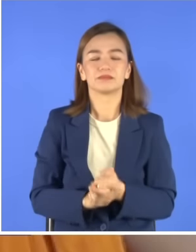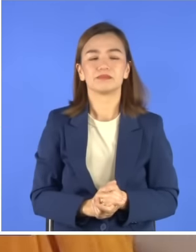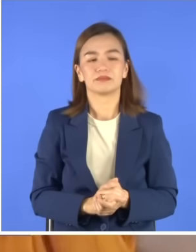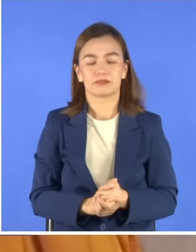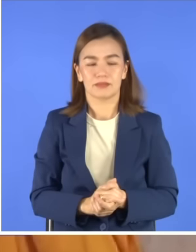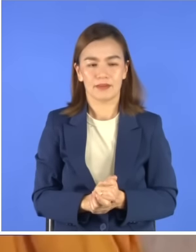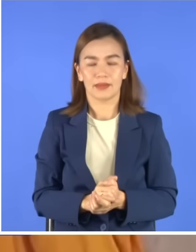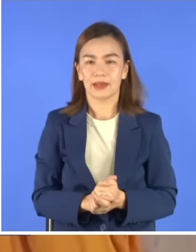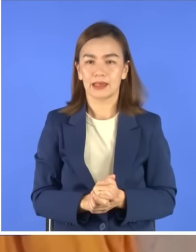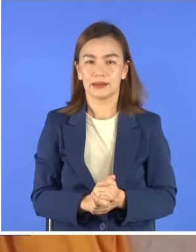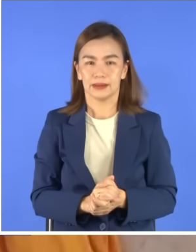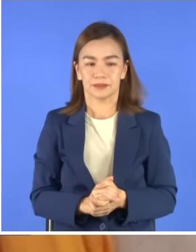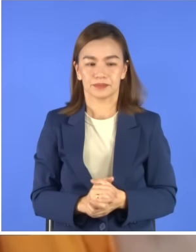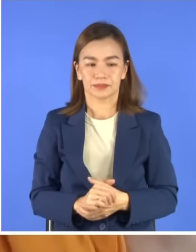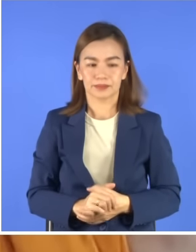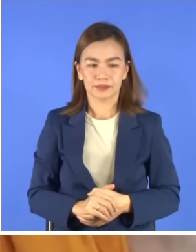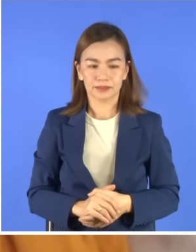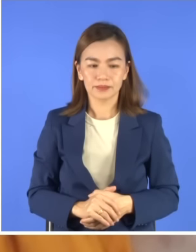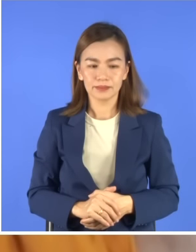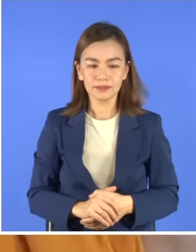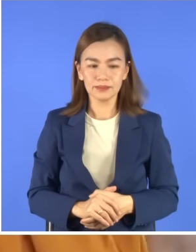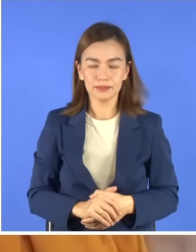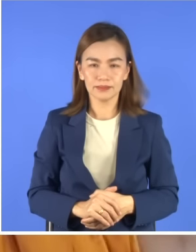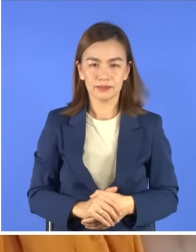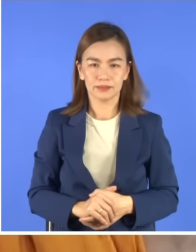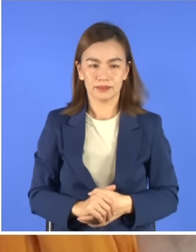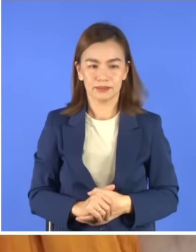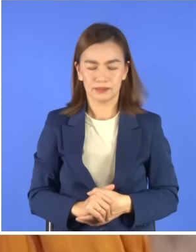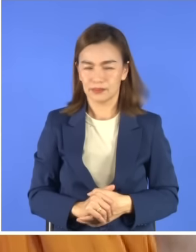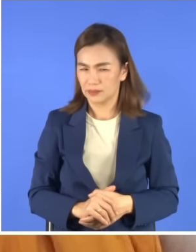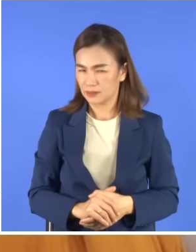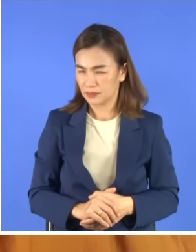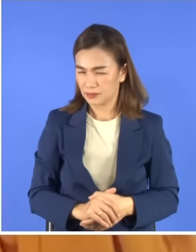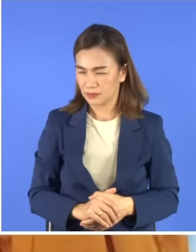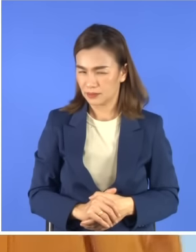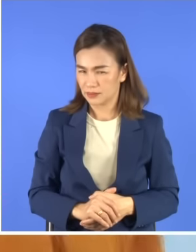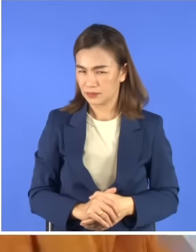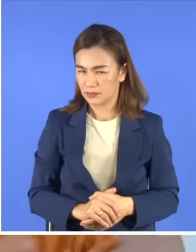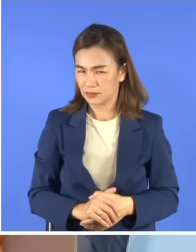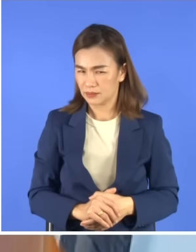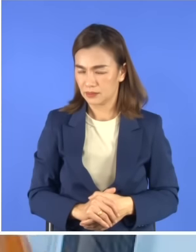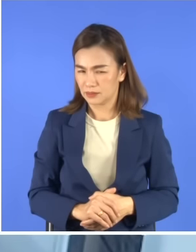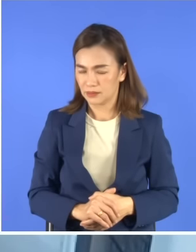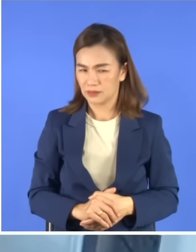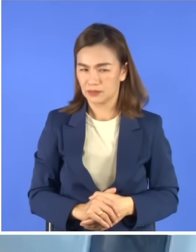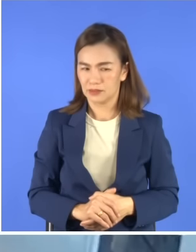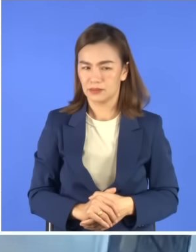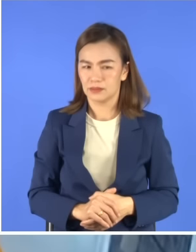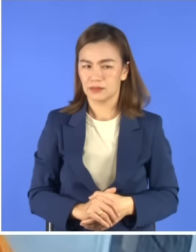จะบวชมันต้องดูที่จากโรงพักจะมีลายมามันไม่มีมันเหมือนว่าไ